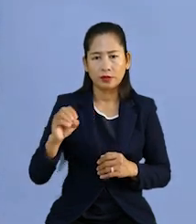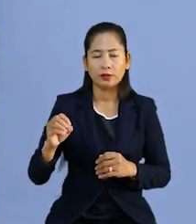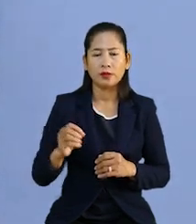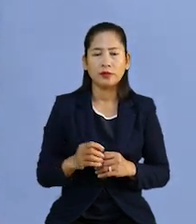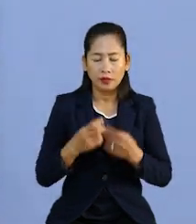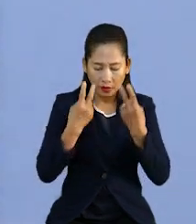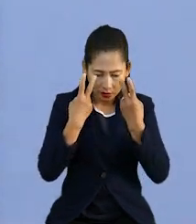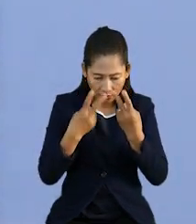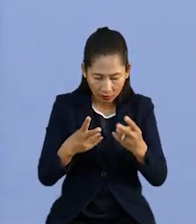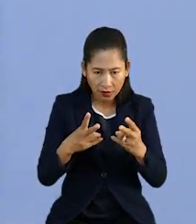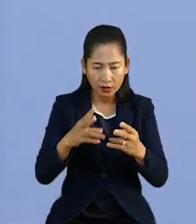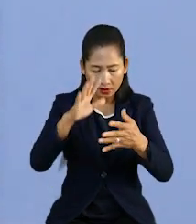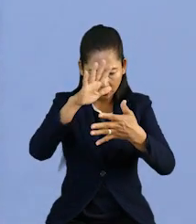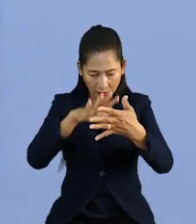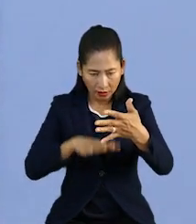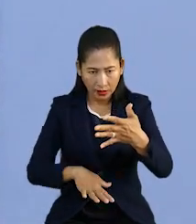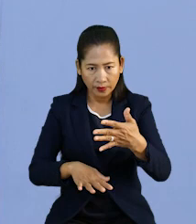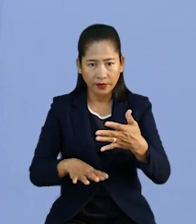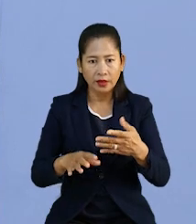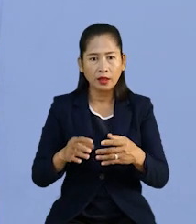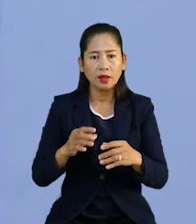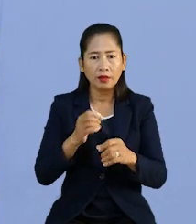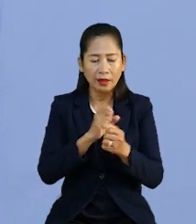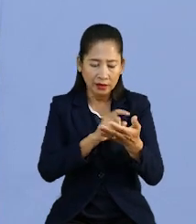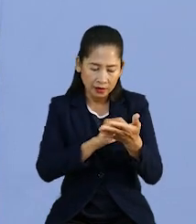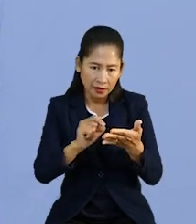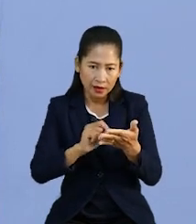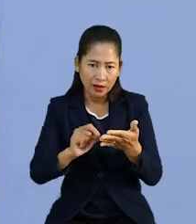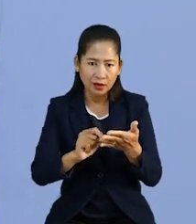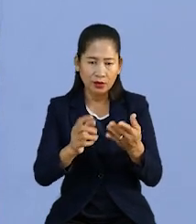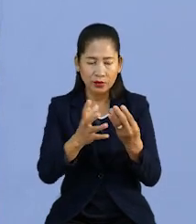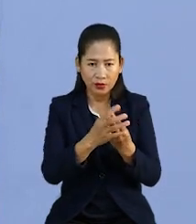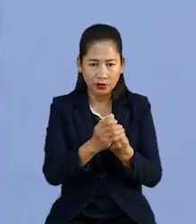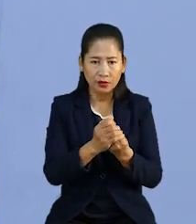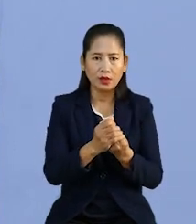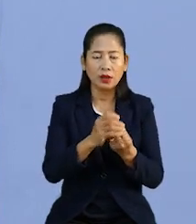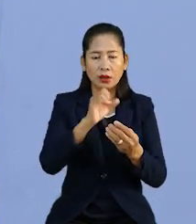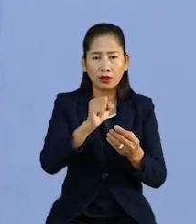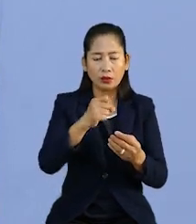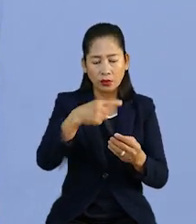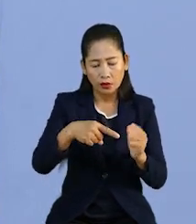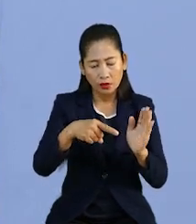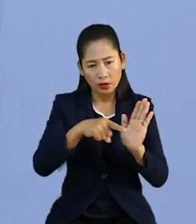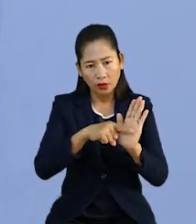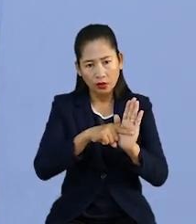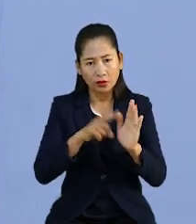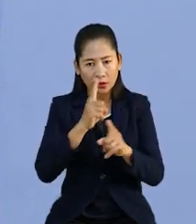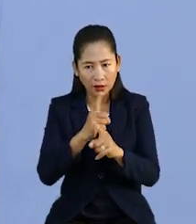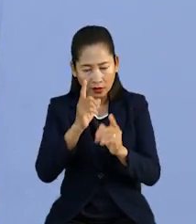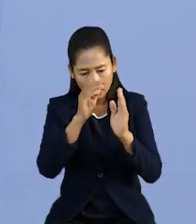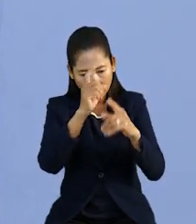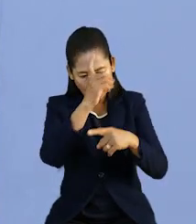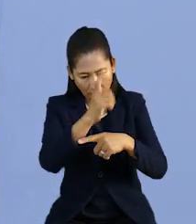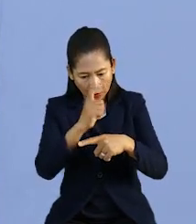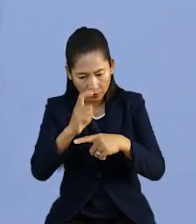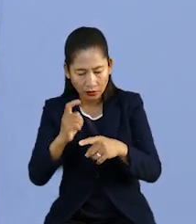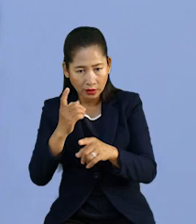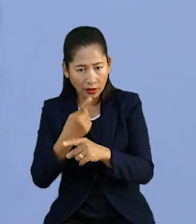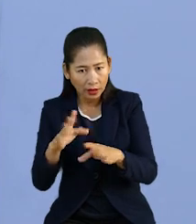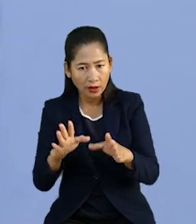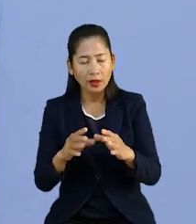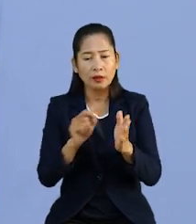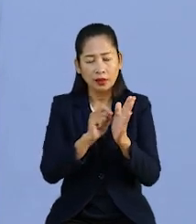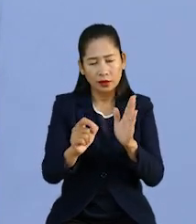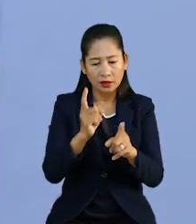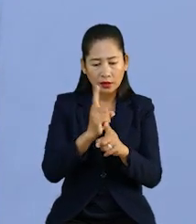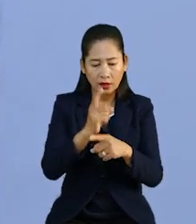phoạn chẳng có vì nơi mơn nơi không tràn tụng ta nè cổ bàn sở xê chầm nôn tu đọ tiếng phi trời tam tụng hai rừng nữ ba nè cổ